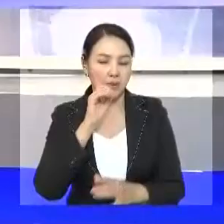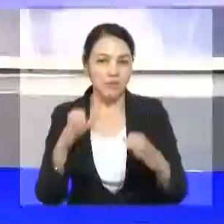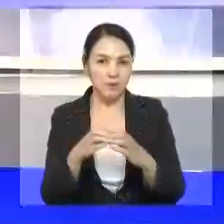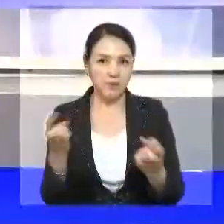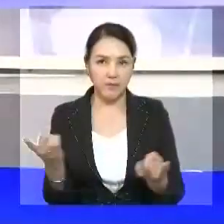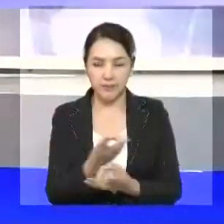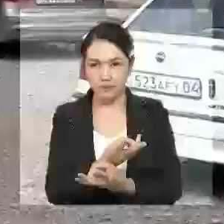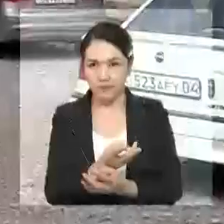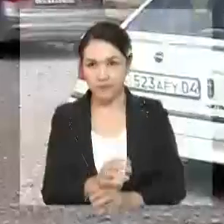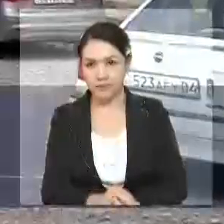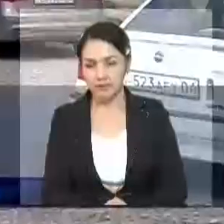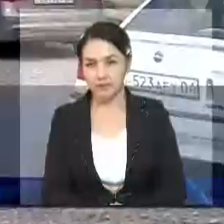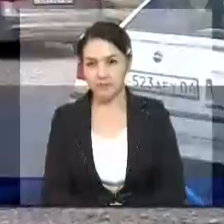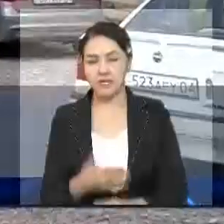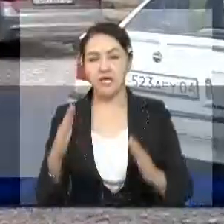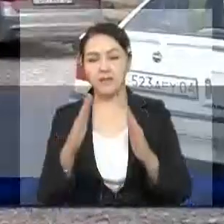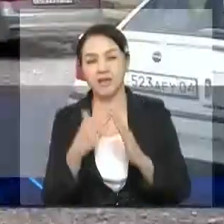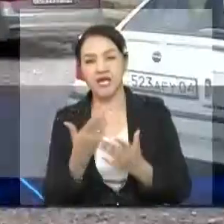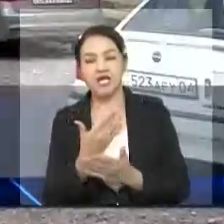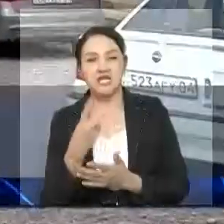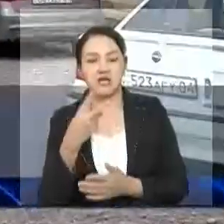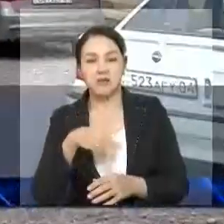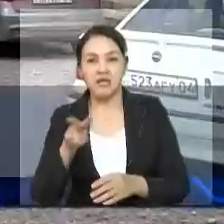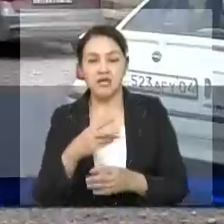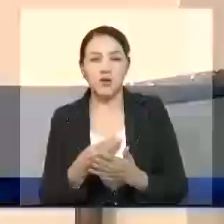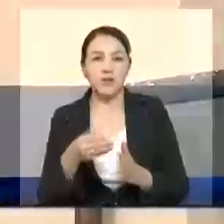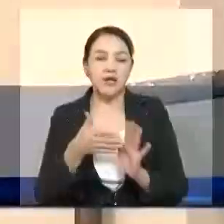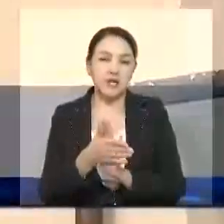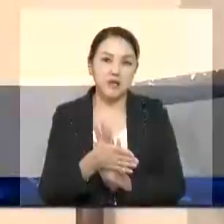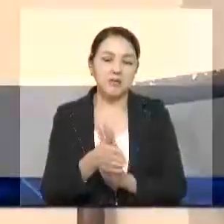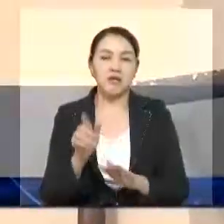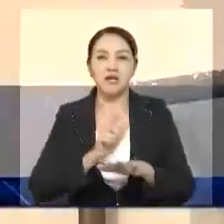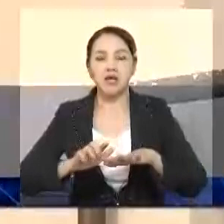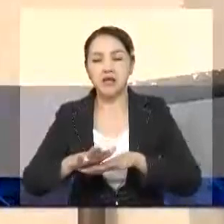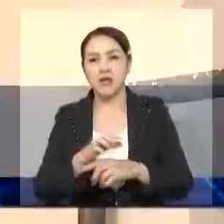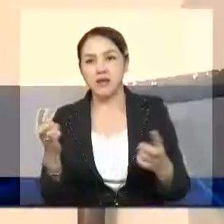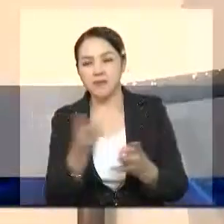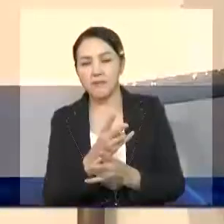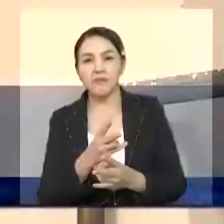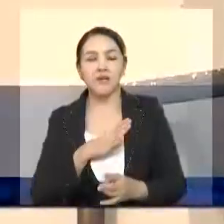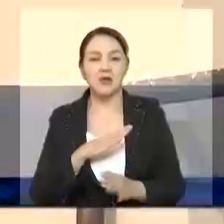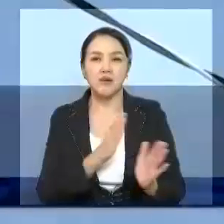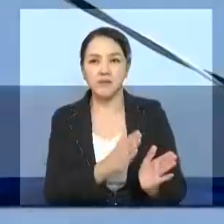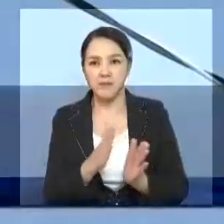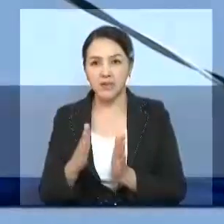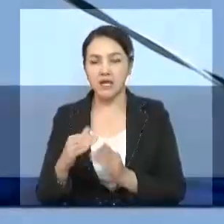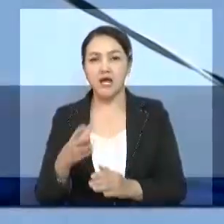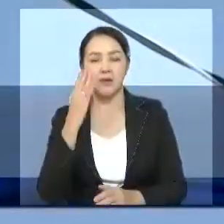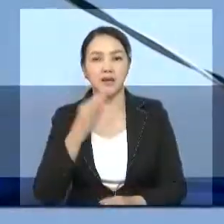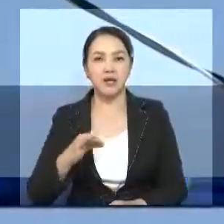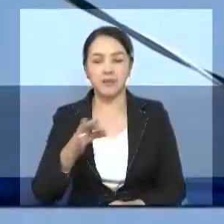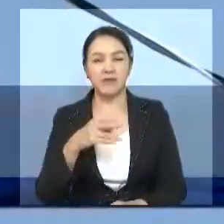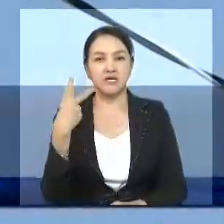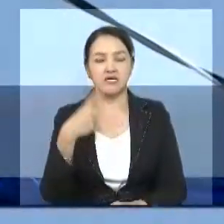болуы. Жергілікті билік 2 миллиард теңгені тиімді жұмсау үшін халықтың ең қажет деген ұсыныстарын іріктейді. Қазір Алматы ауданы